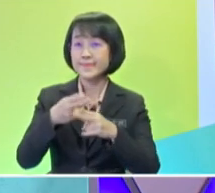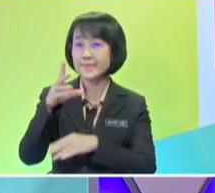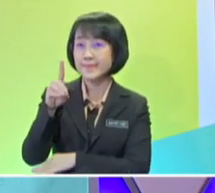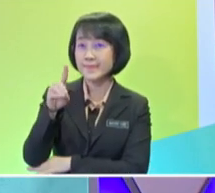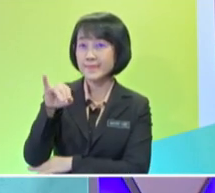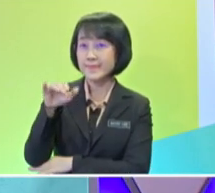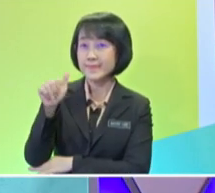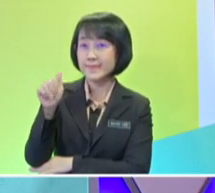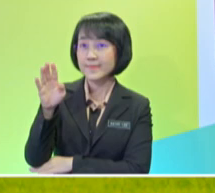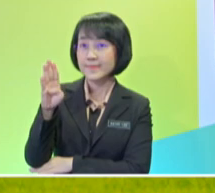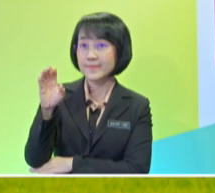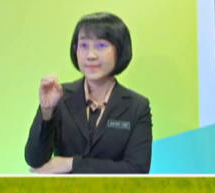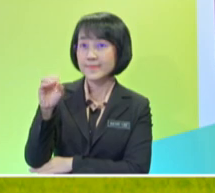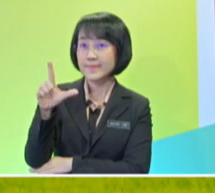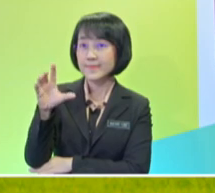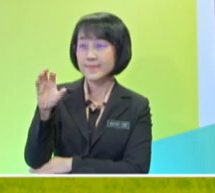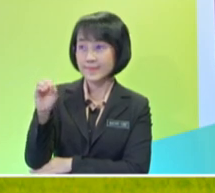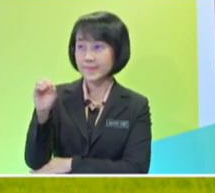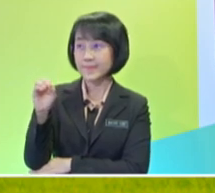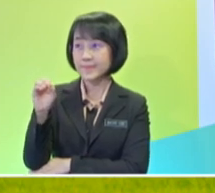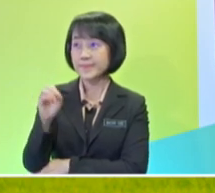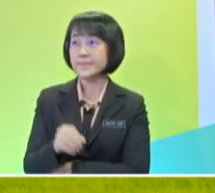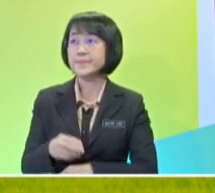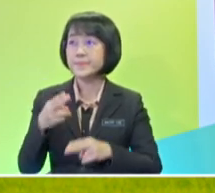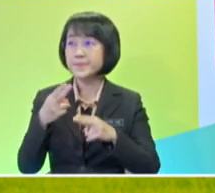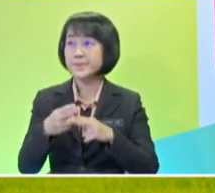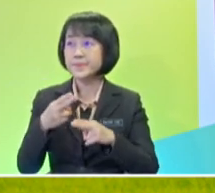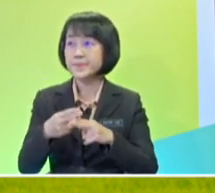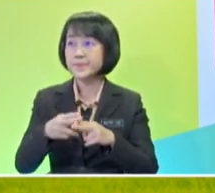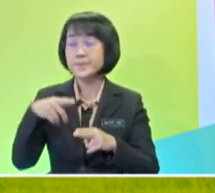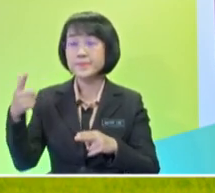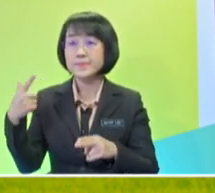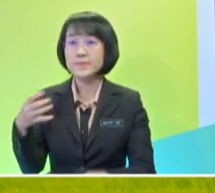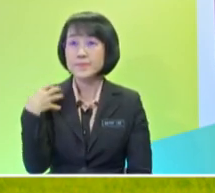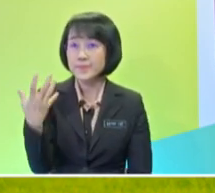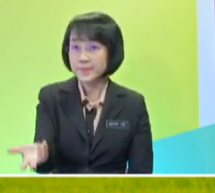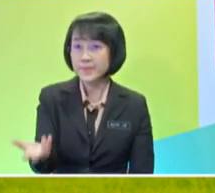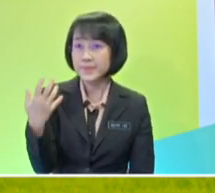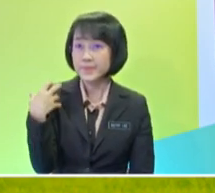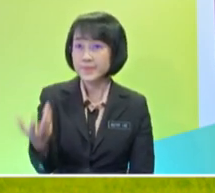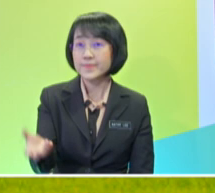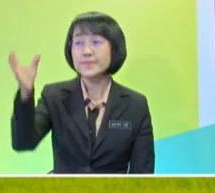juga dikenali sebagai Yoyo Cina dan lari dengan namanya